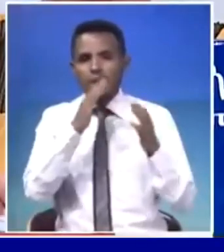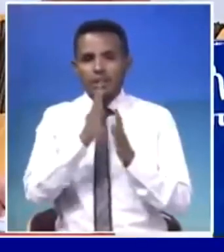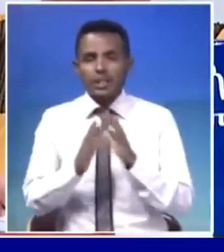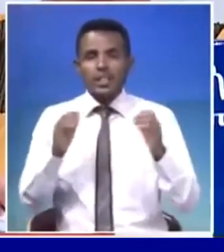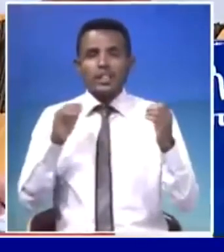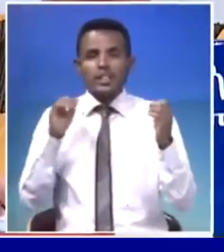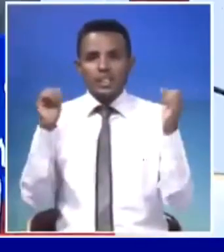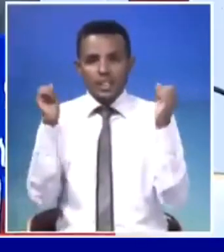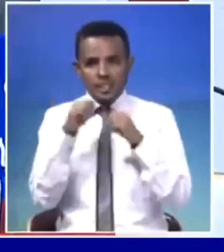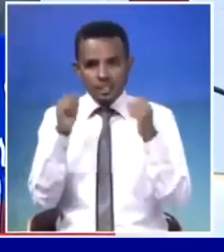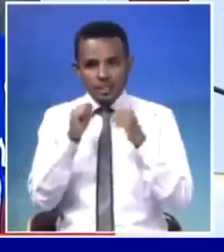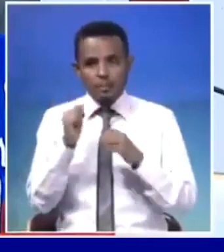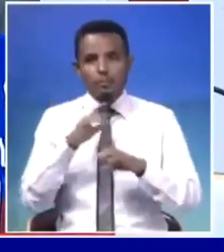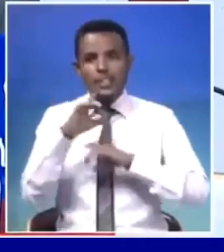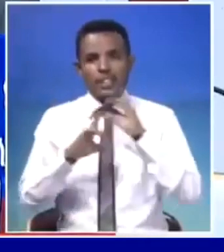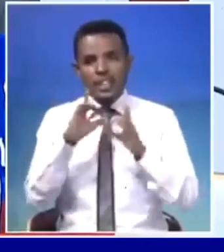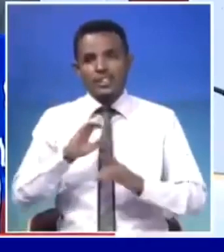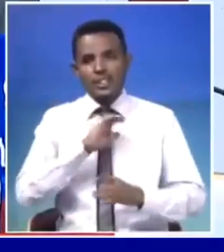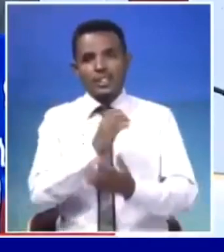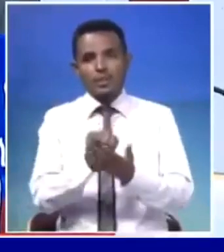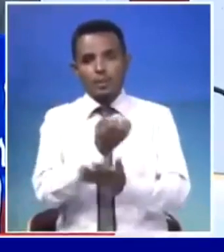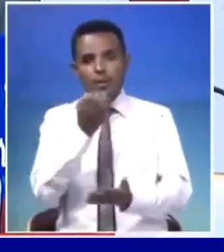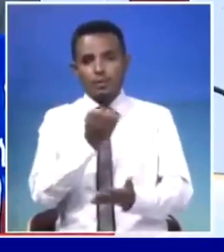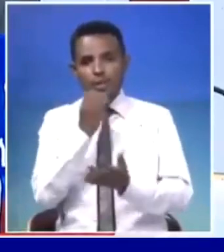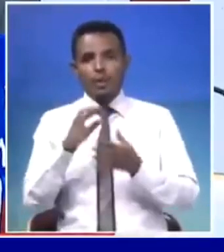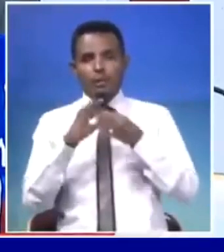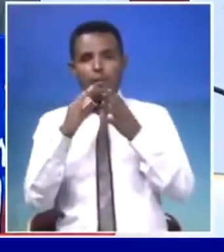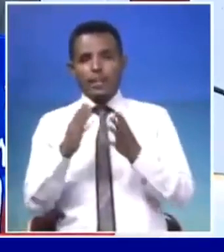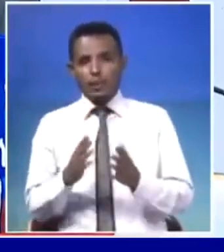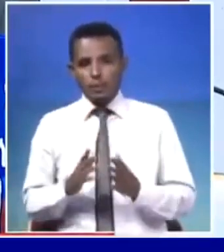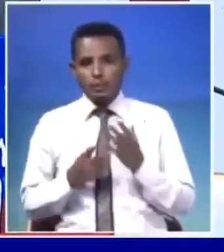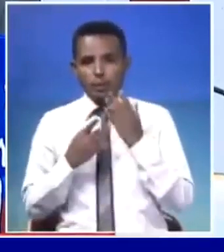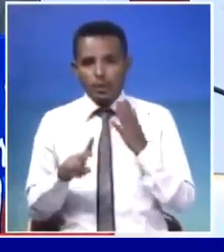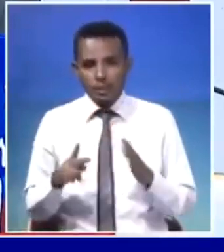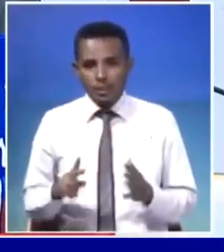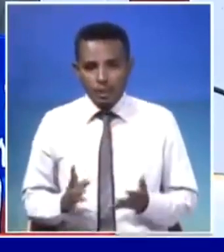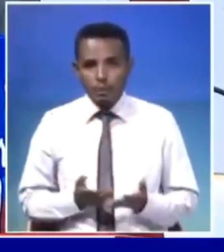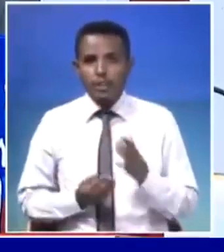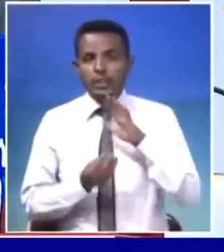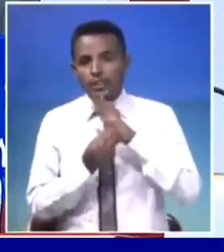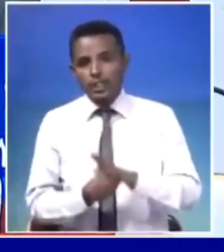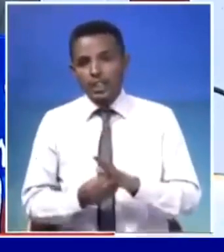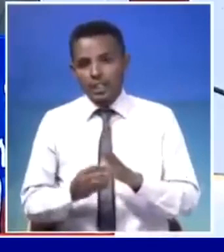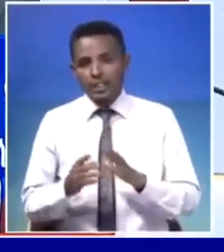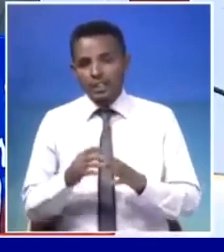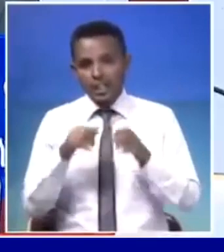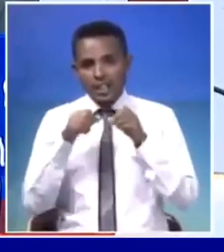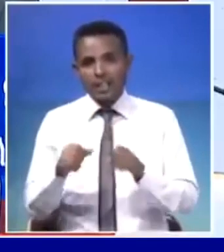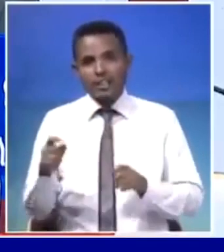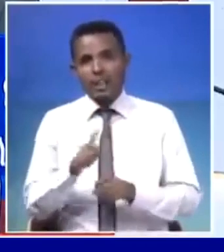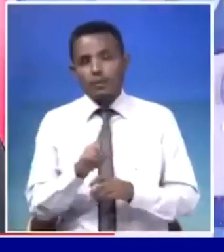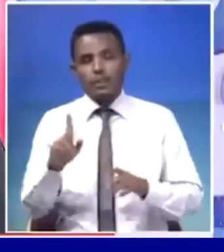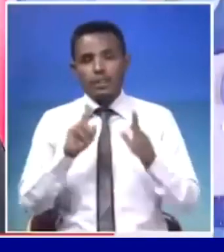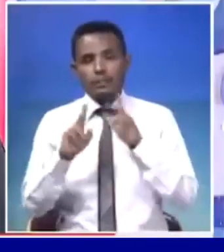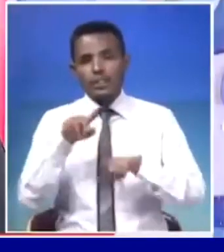ግጭት በክልላችን ኢኮኖሚ ማህበራዊና ፖለቲካዊ ጫና ያሳድር ካልሆነ